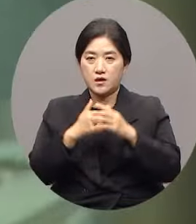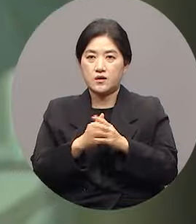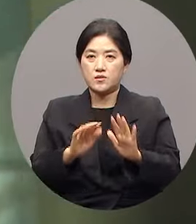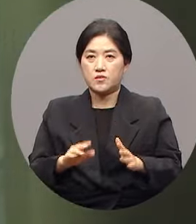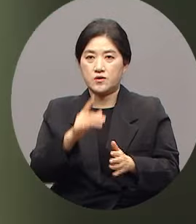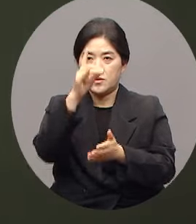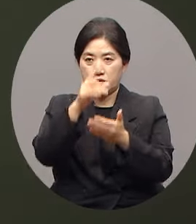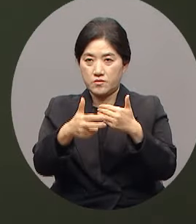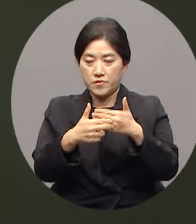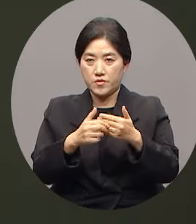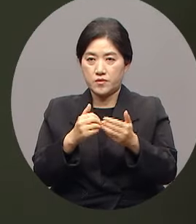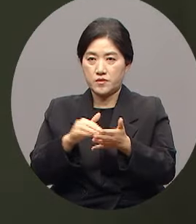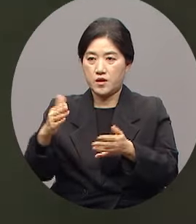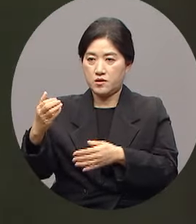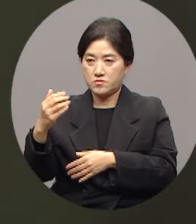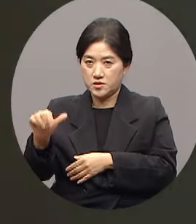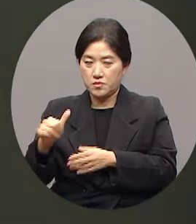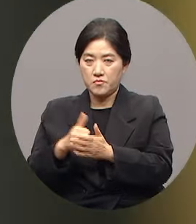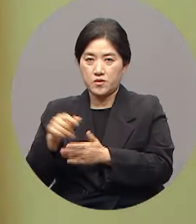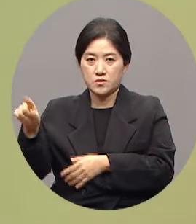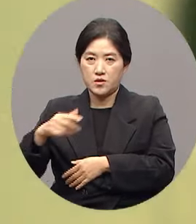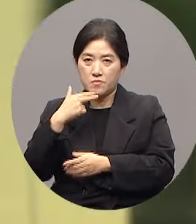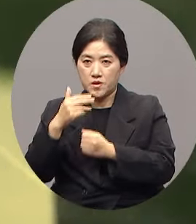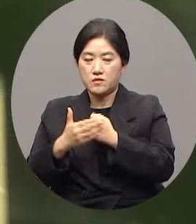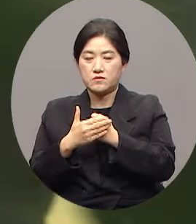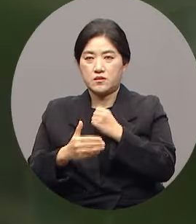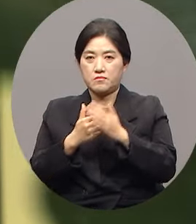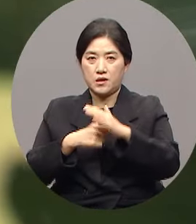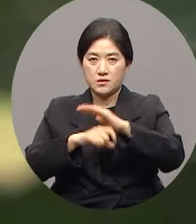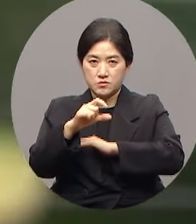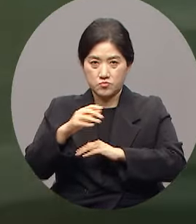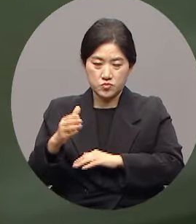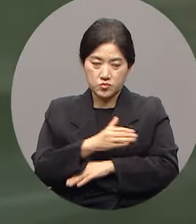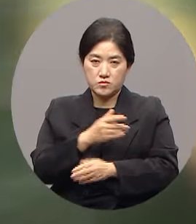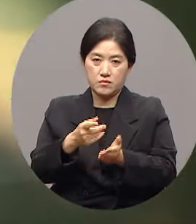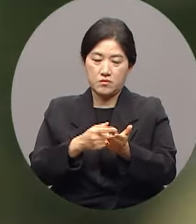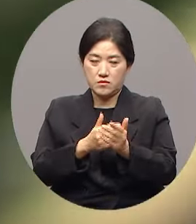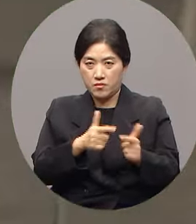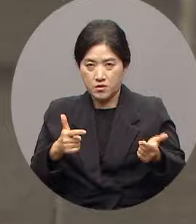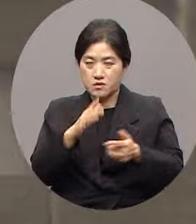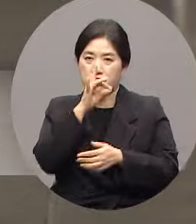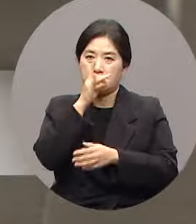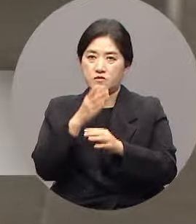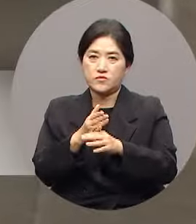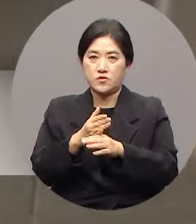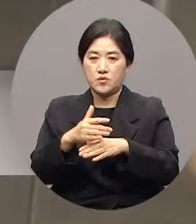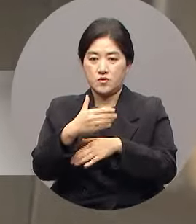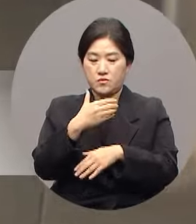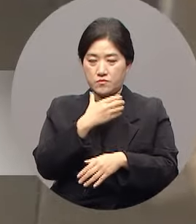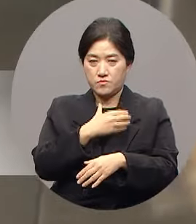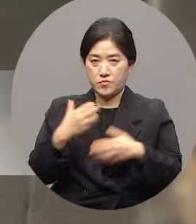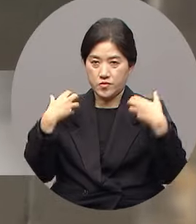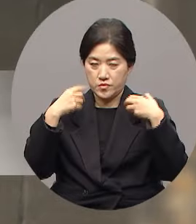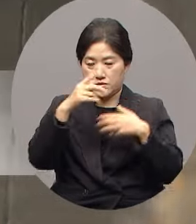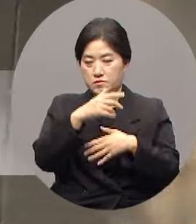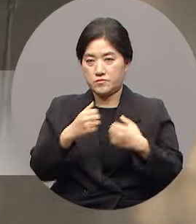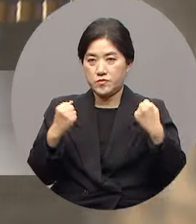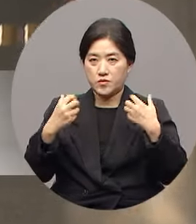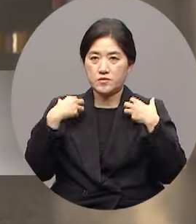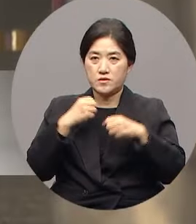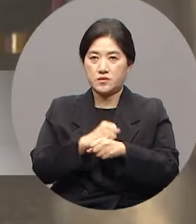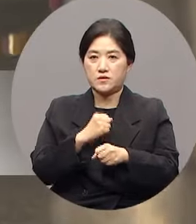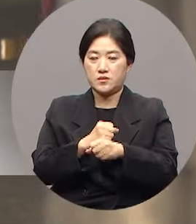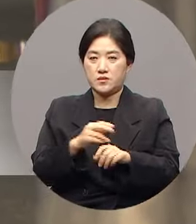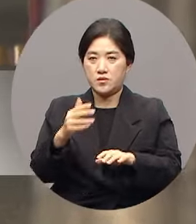95명이 오전부터 진료에 참여하지 않아 의료 차질이 불가피한 상황입니다. 보건당국은 오늘 약 50개 병원에 대해